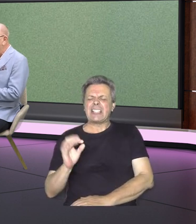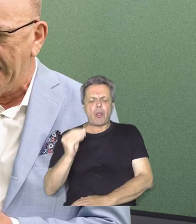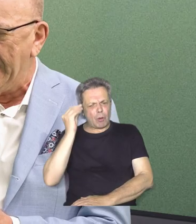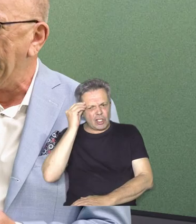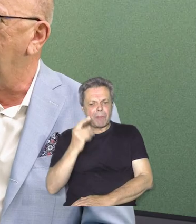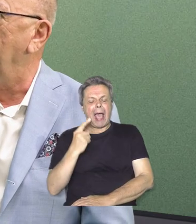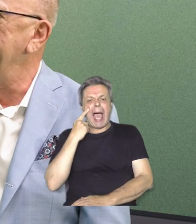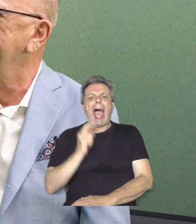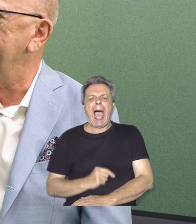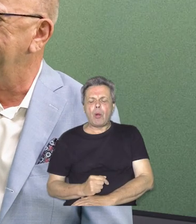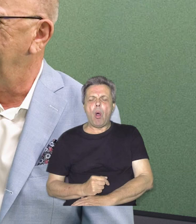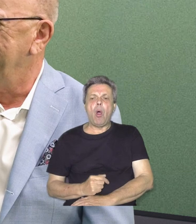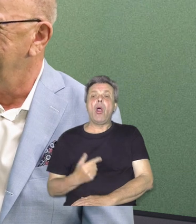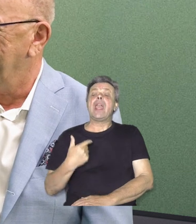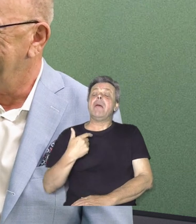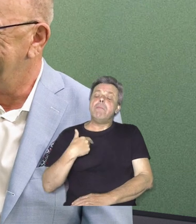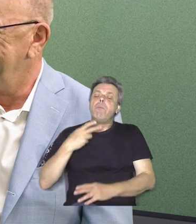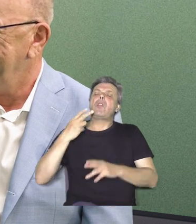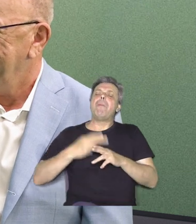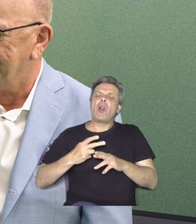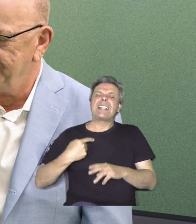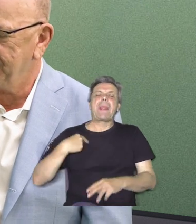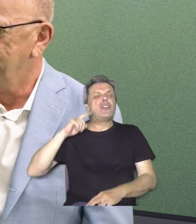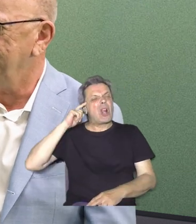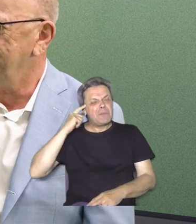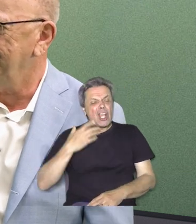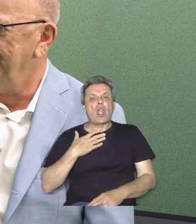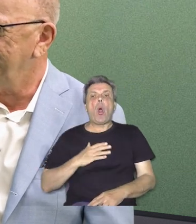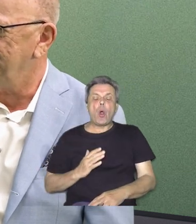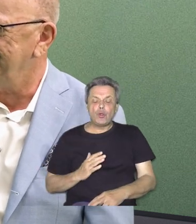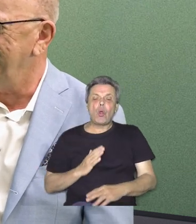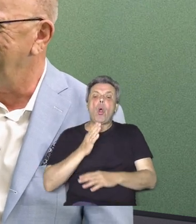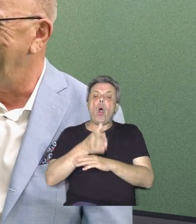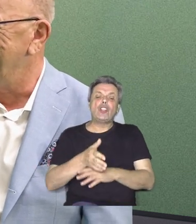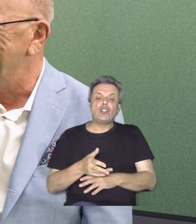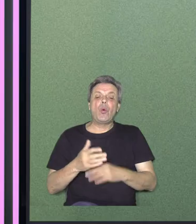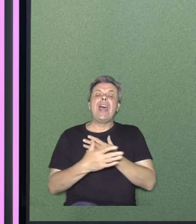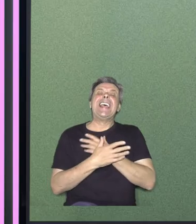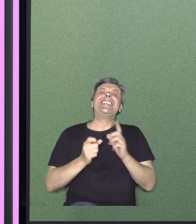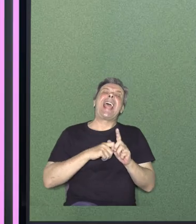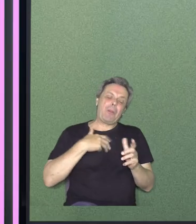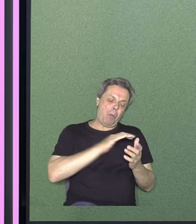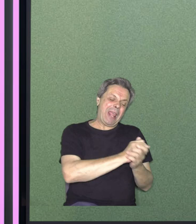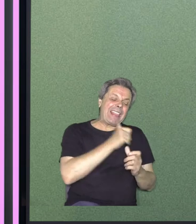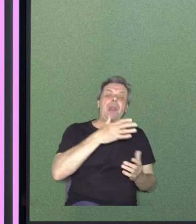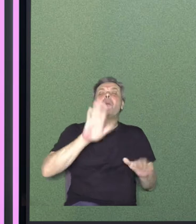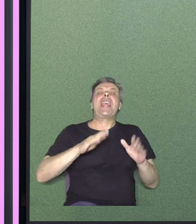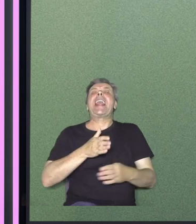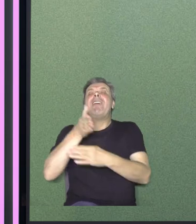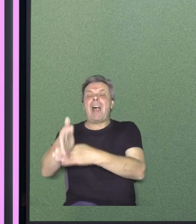sjećam, ako ikada budem bolestan, razmislit ću hoću li otići Zdenku ili vama.